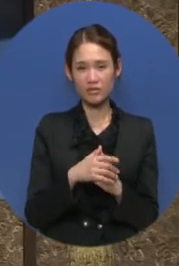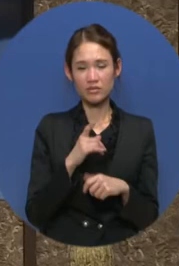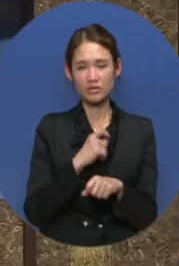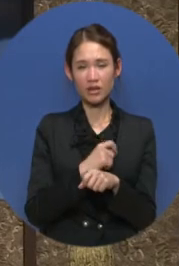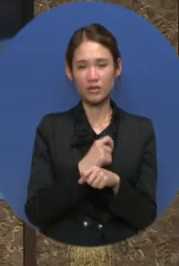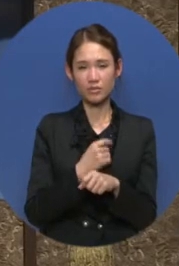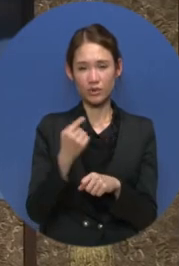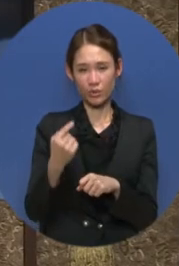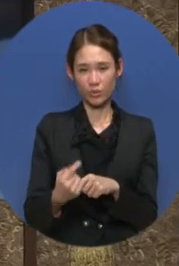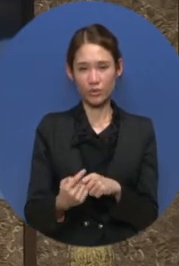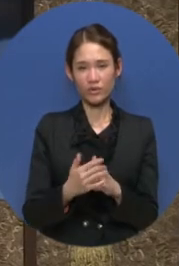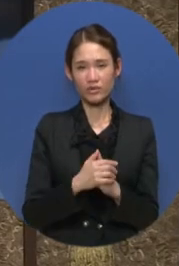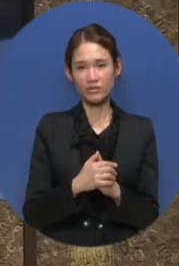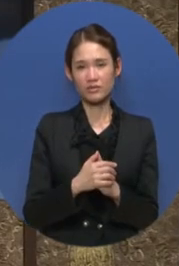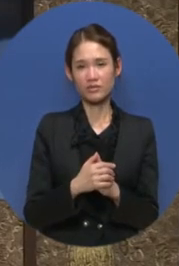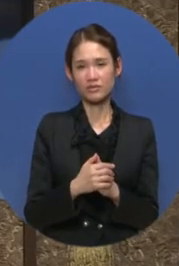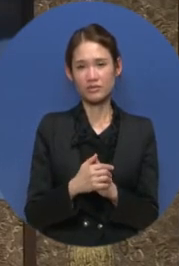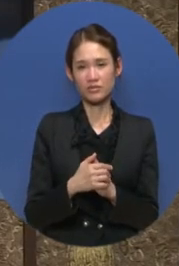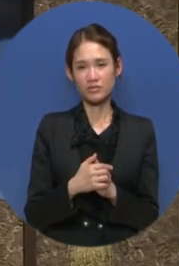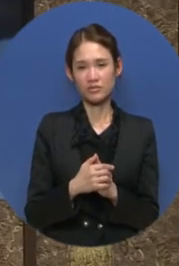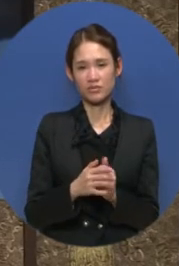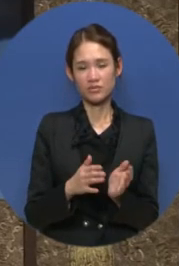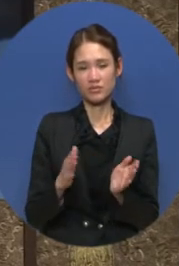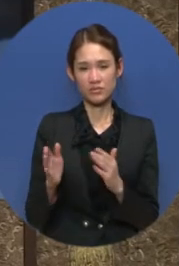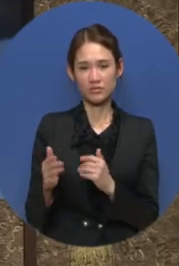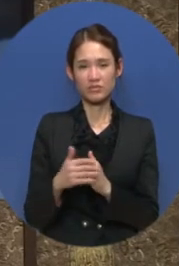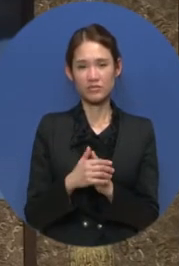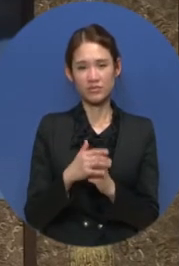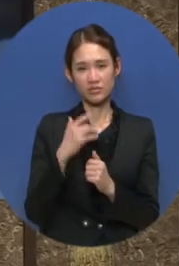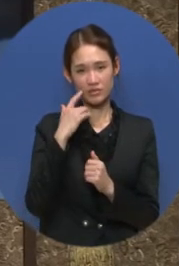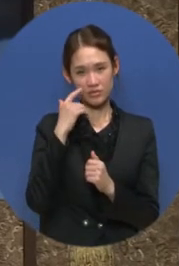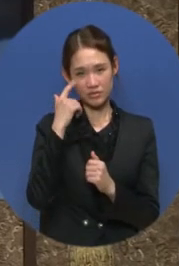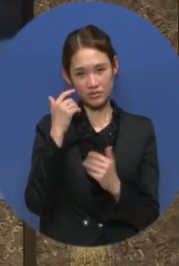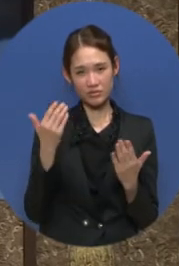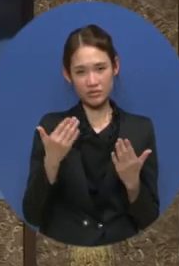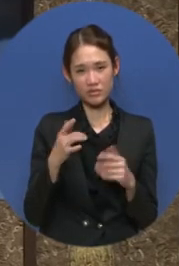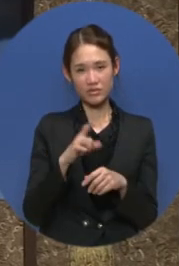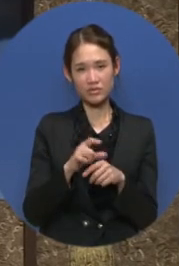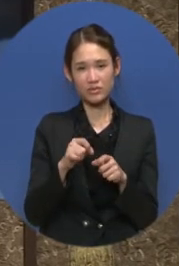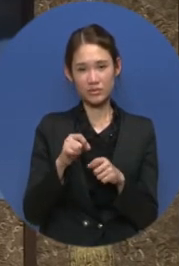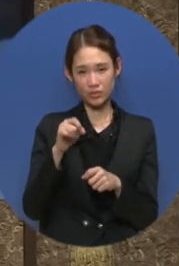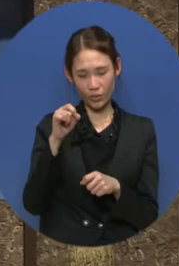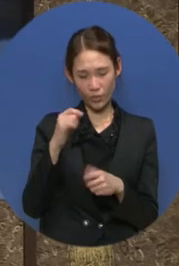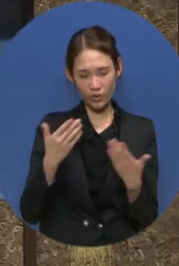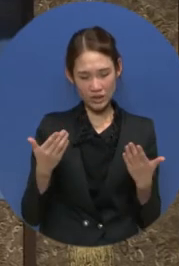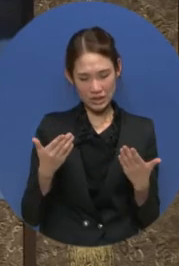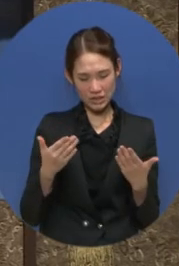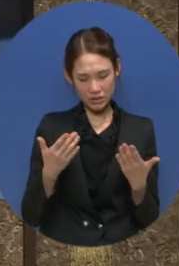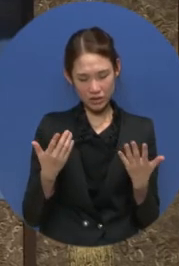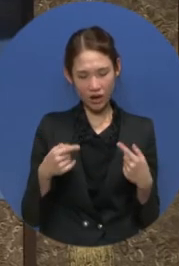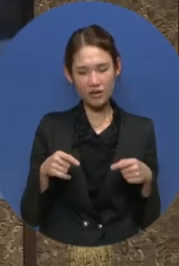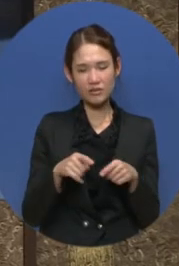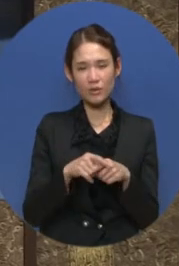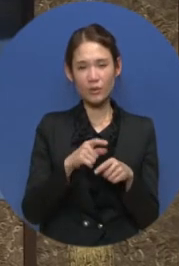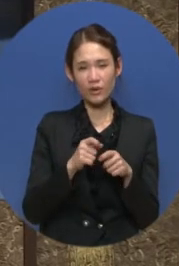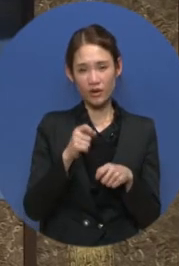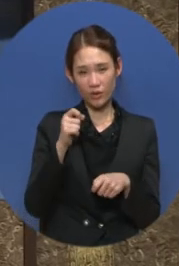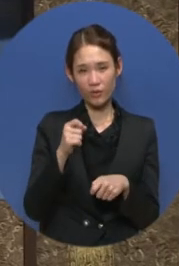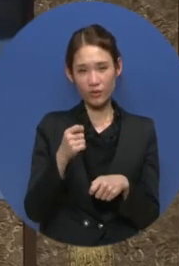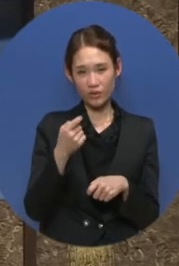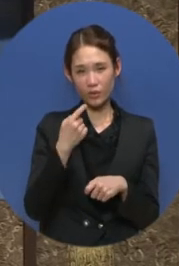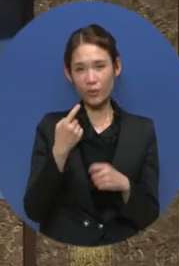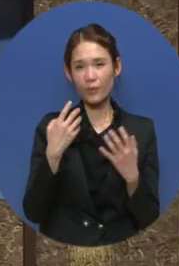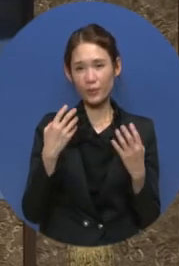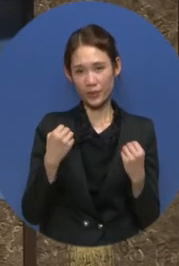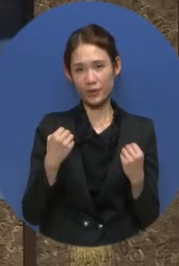저희 사무실을 또 온 거예요. 네. 그래서 우리 그분 목사님하고도 한 일을 좀 오래 했는데요.